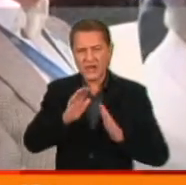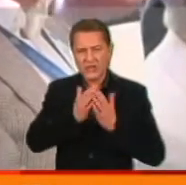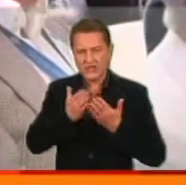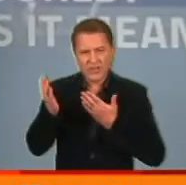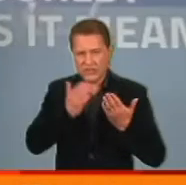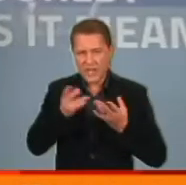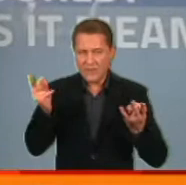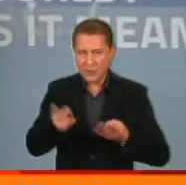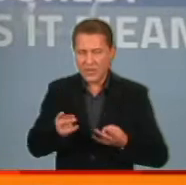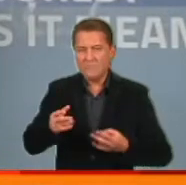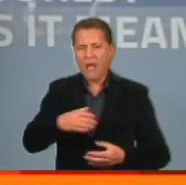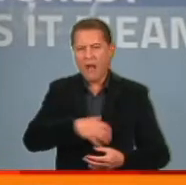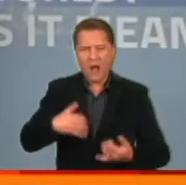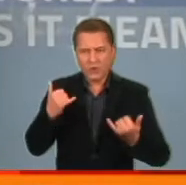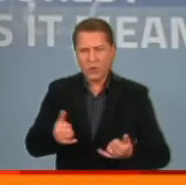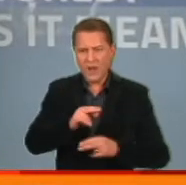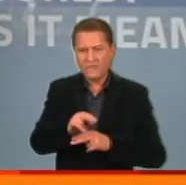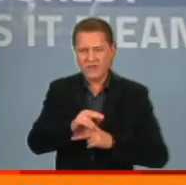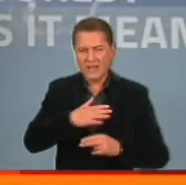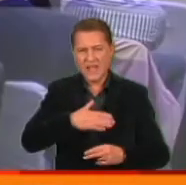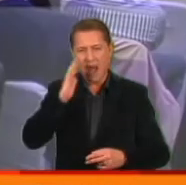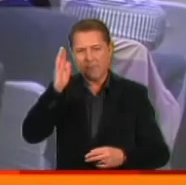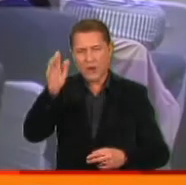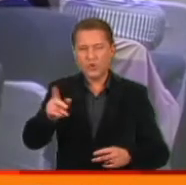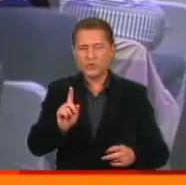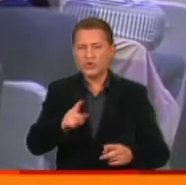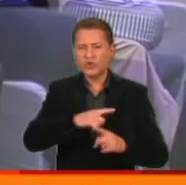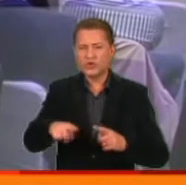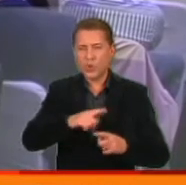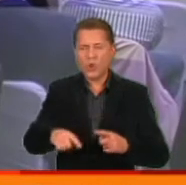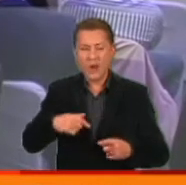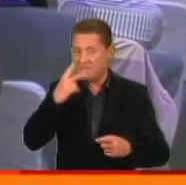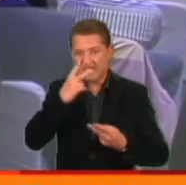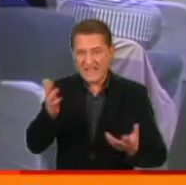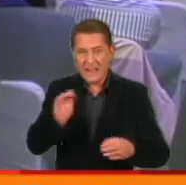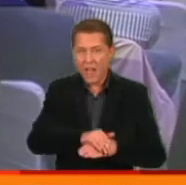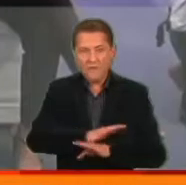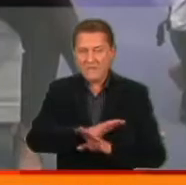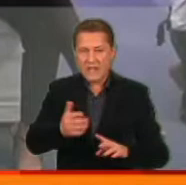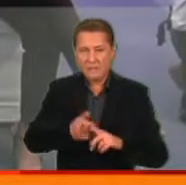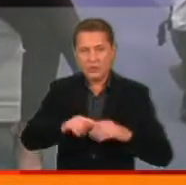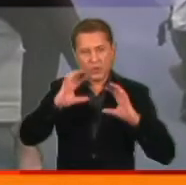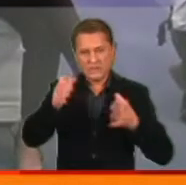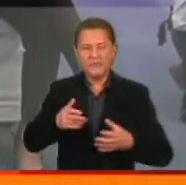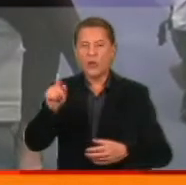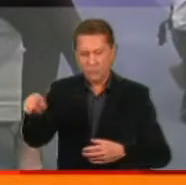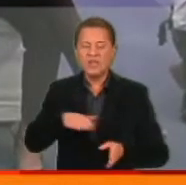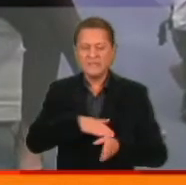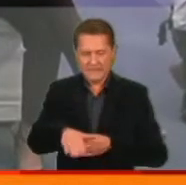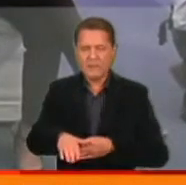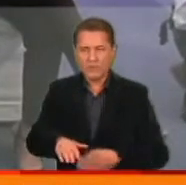досі актуальні і вчать нас. А прогнози, що вже зовсім скоро ми не впізнаємо цього світу, не здійснюються.